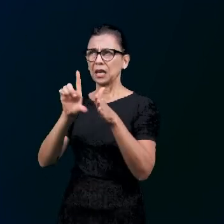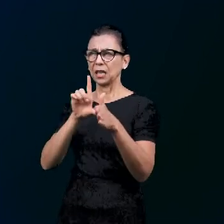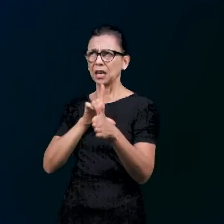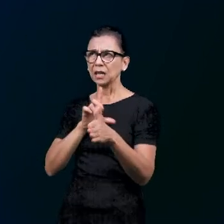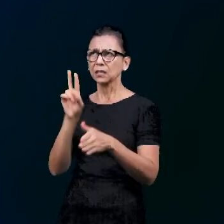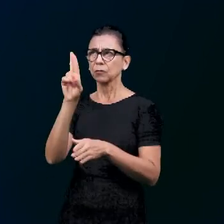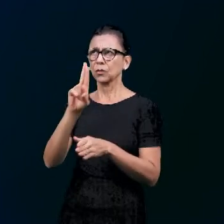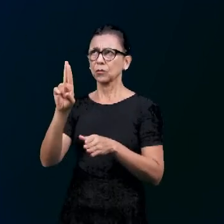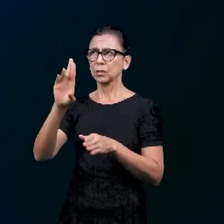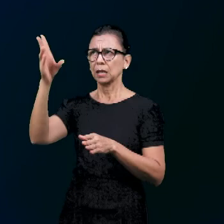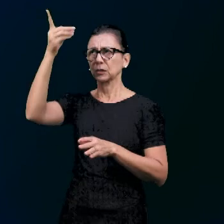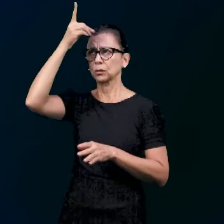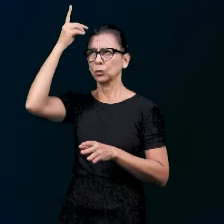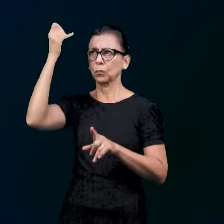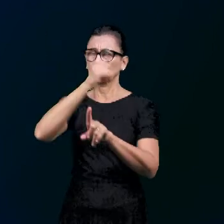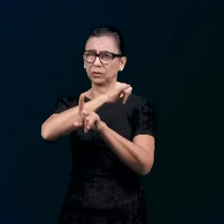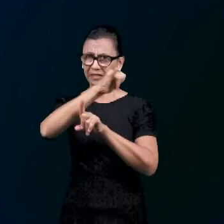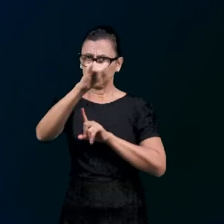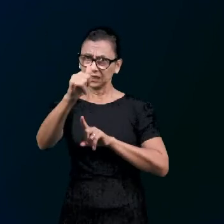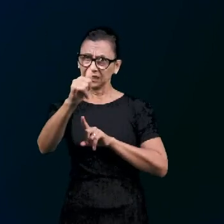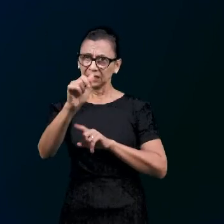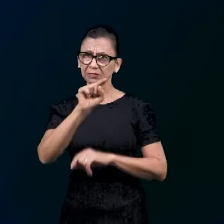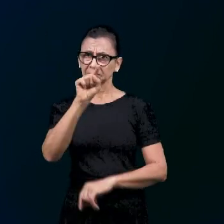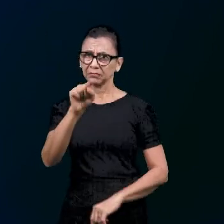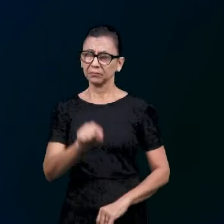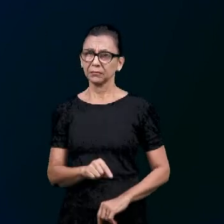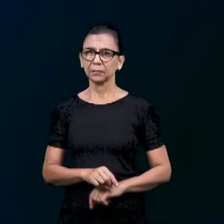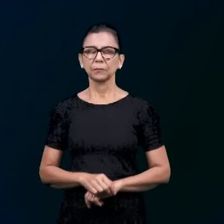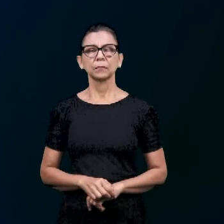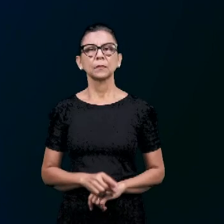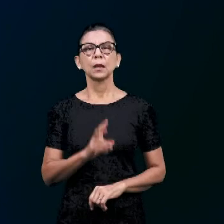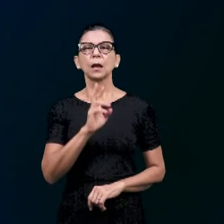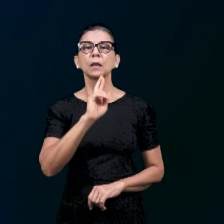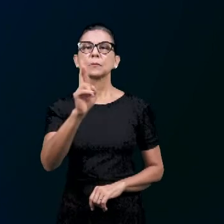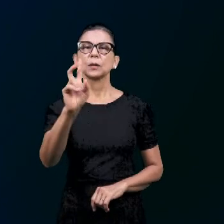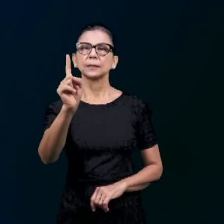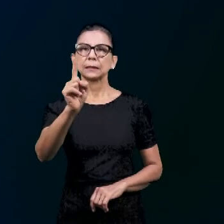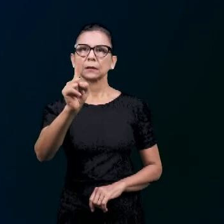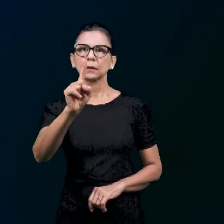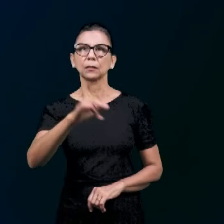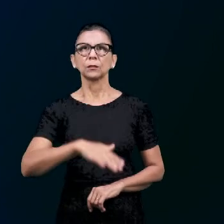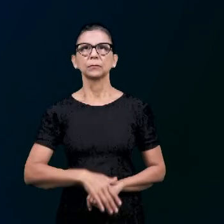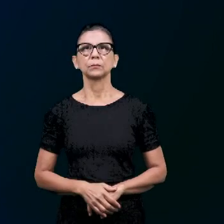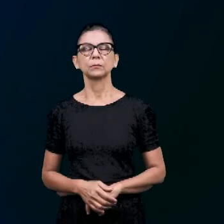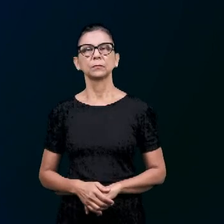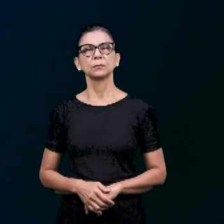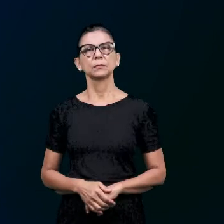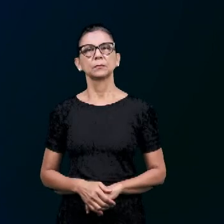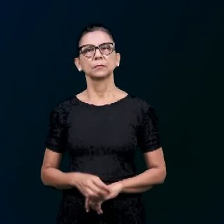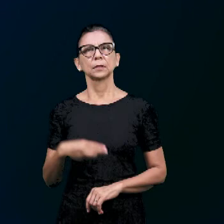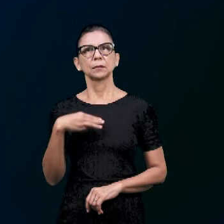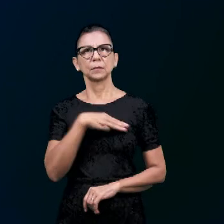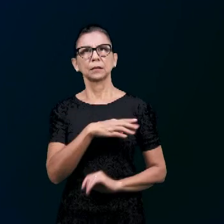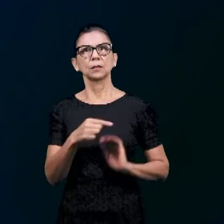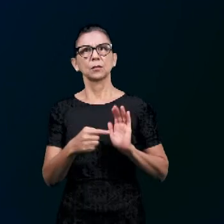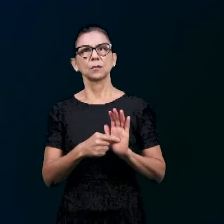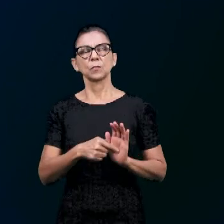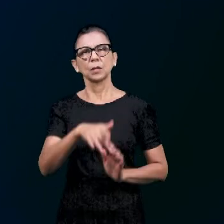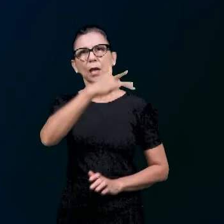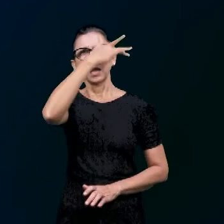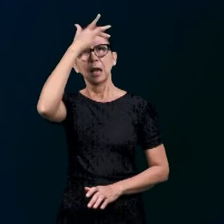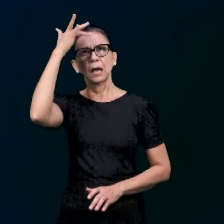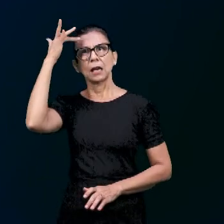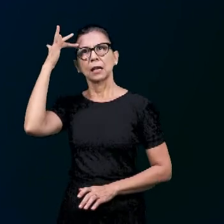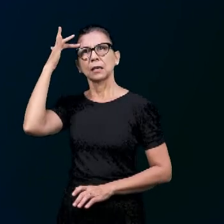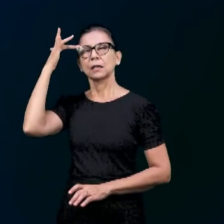dans le don de prophétie, oui ou non? La réponse c'est non. Comme nous lisons Matthieu 7, 22. Plusieurs me diront